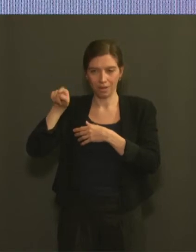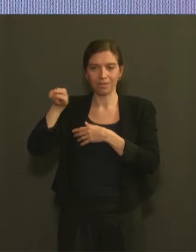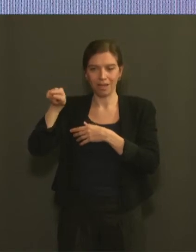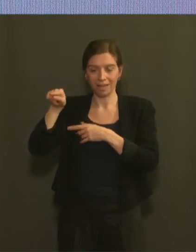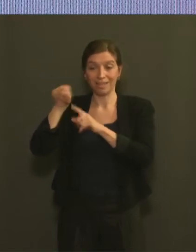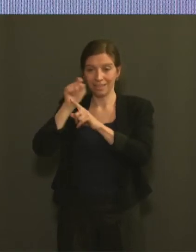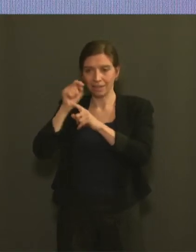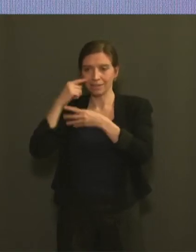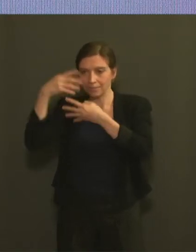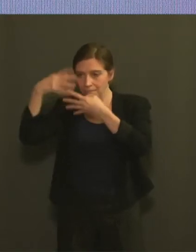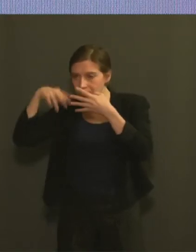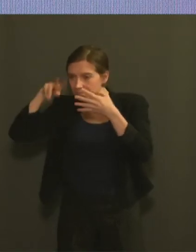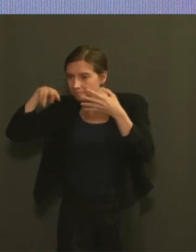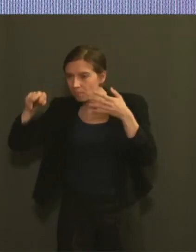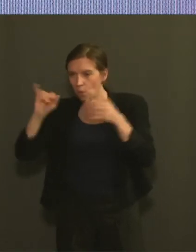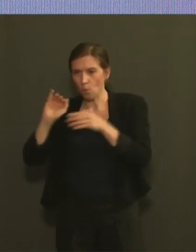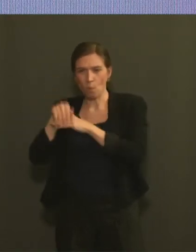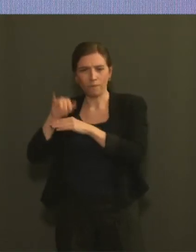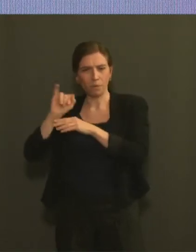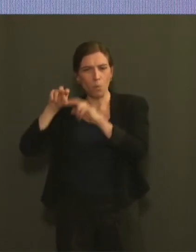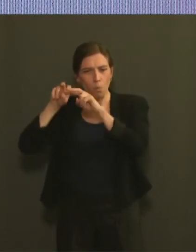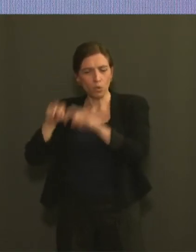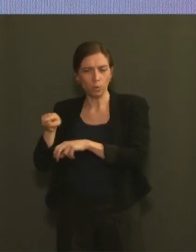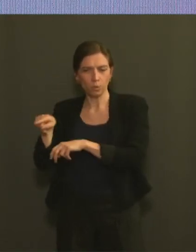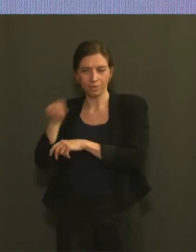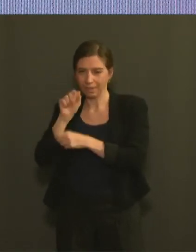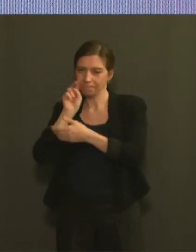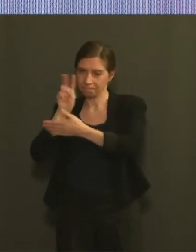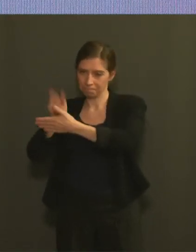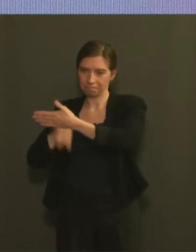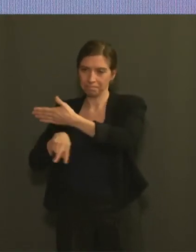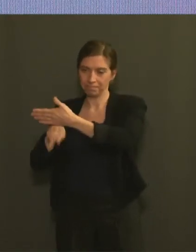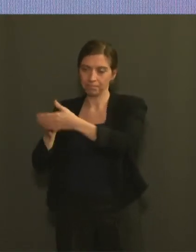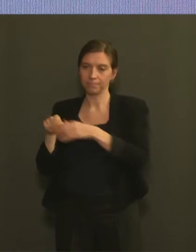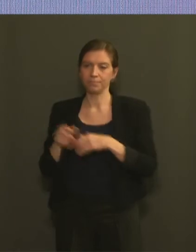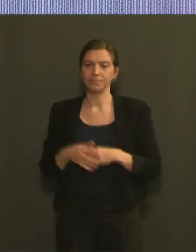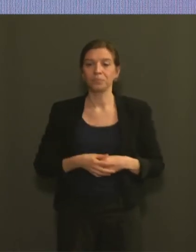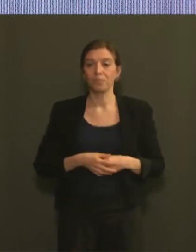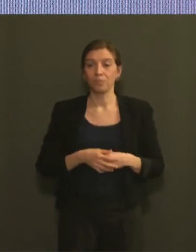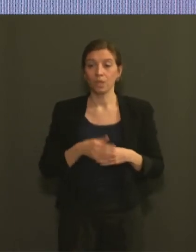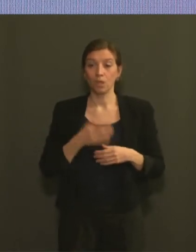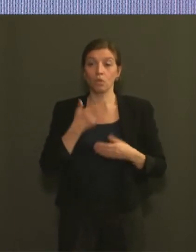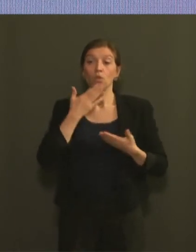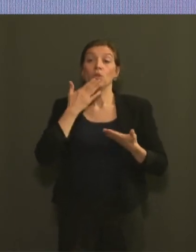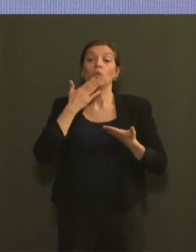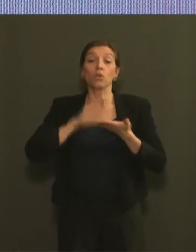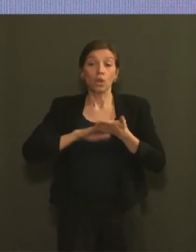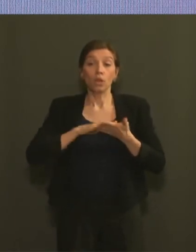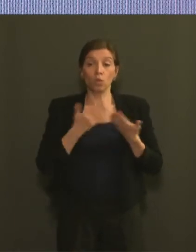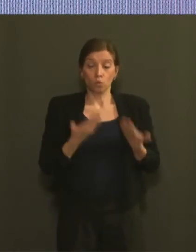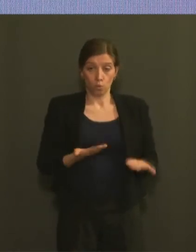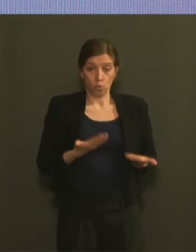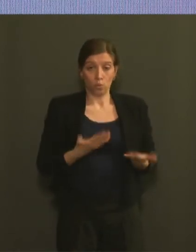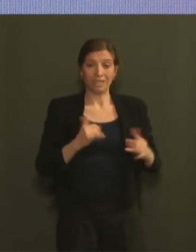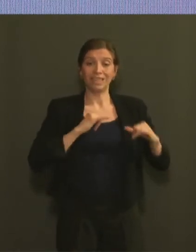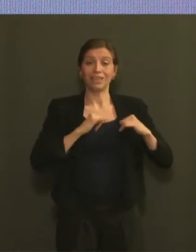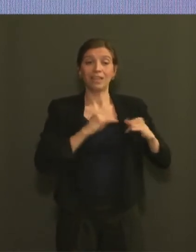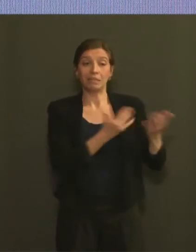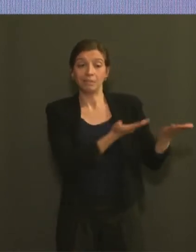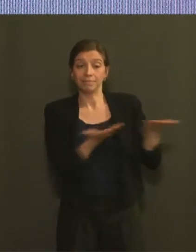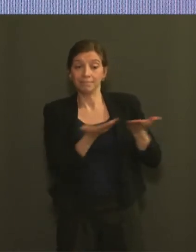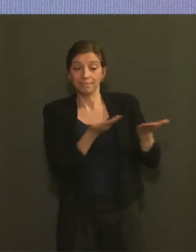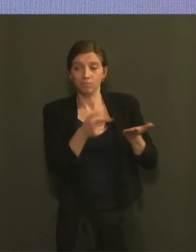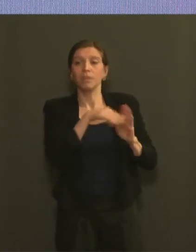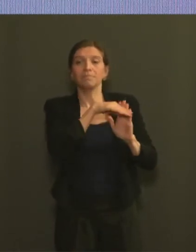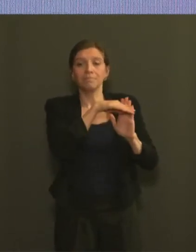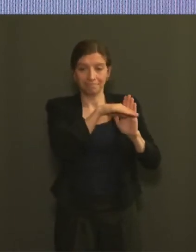dit de faire le vendredi un coup de